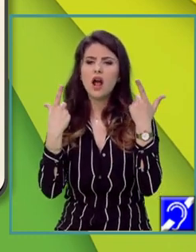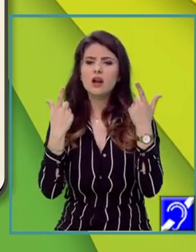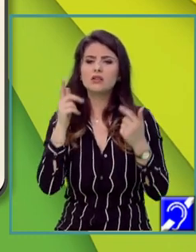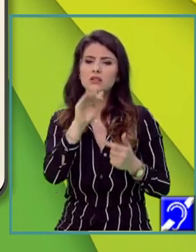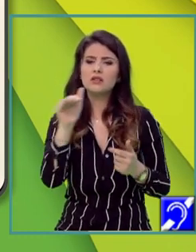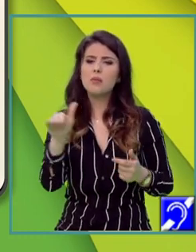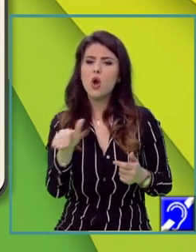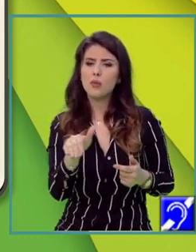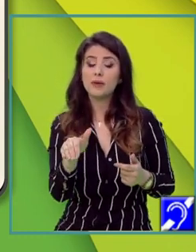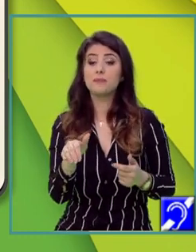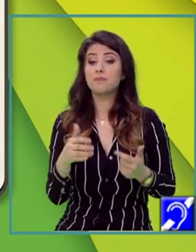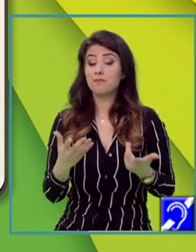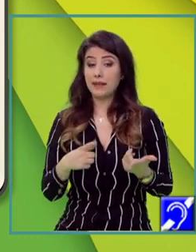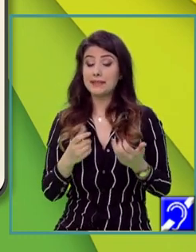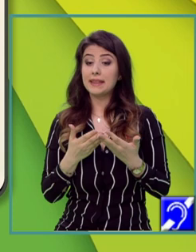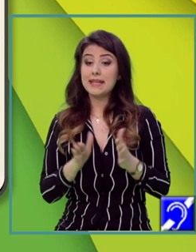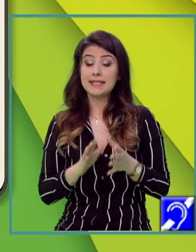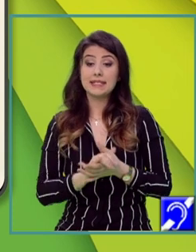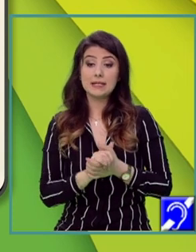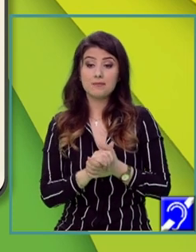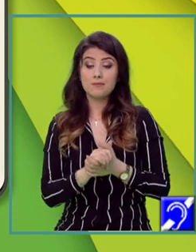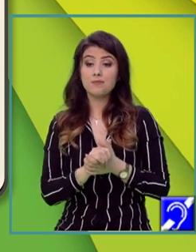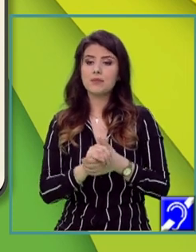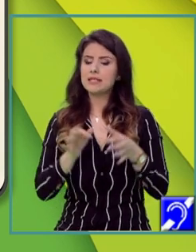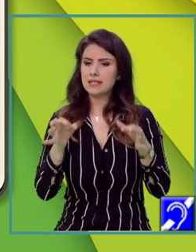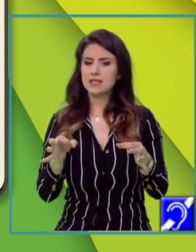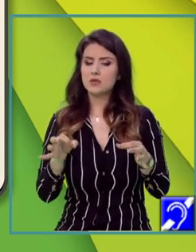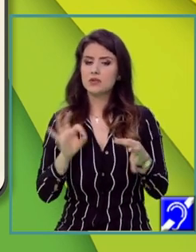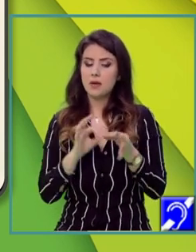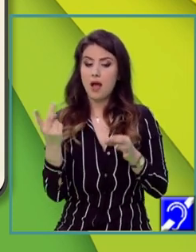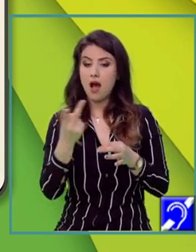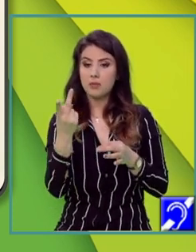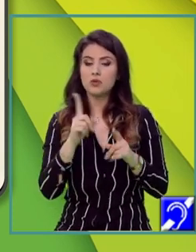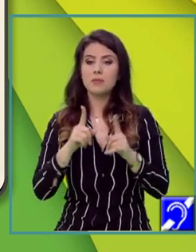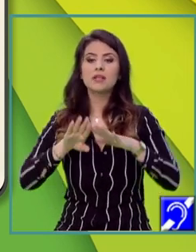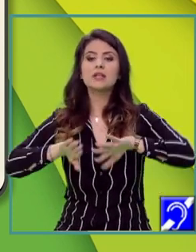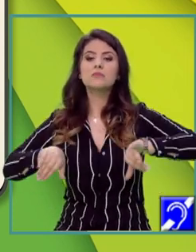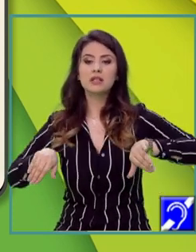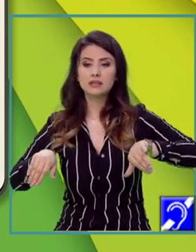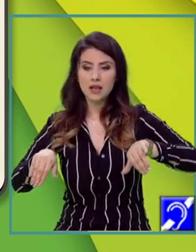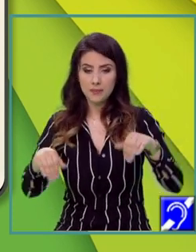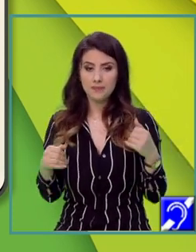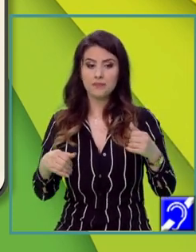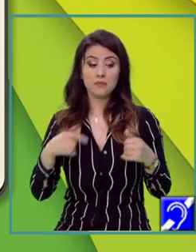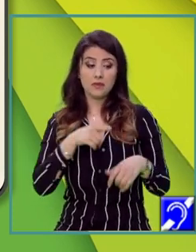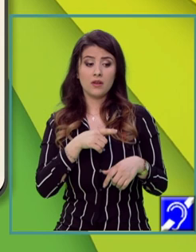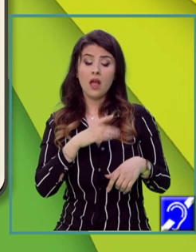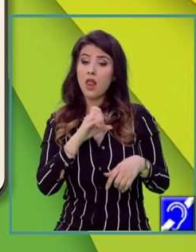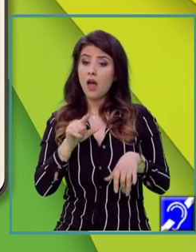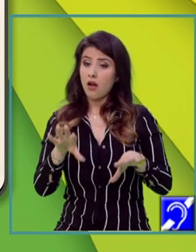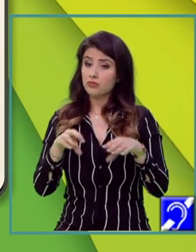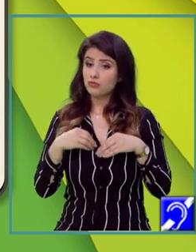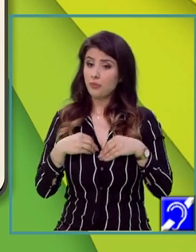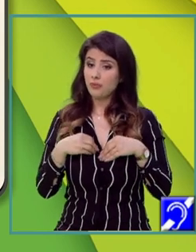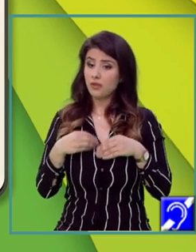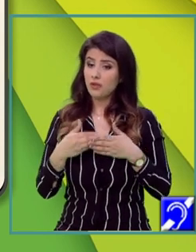spuneam o sa deschis și sigur constă iată în despărțirea celor doi protagoniști pe la accepta divorțul propus de